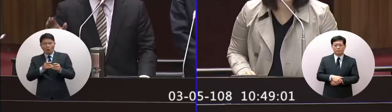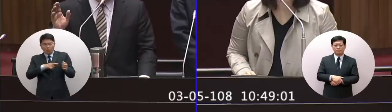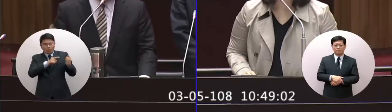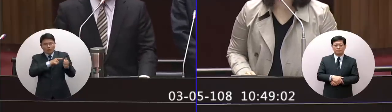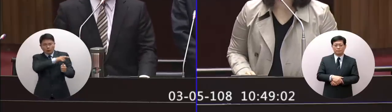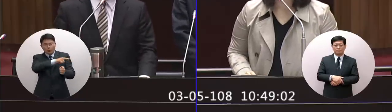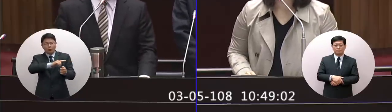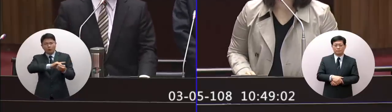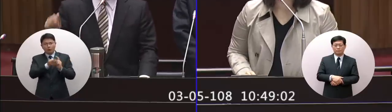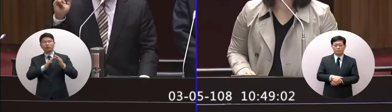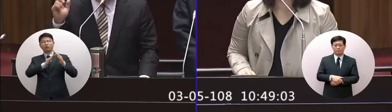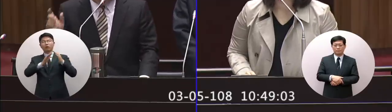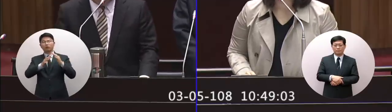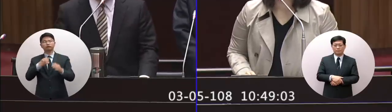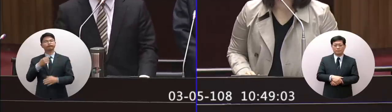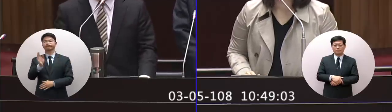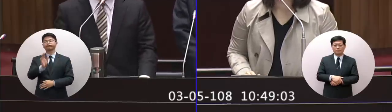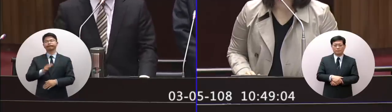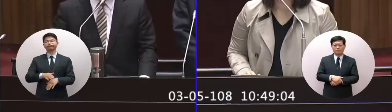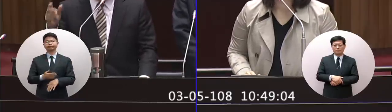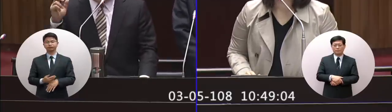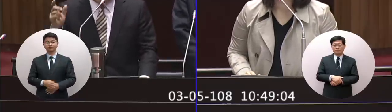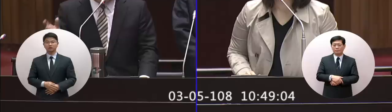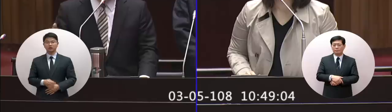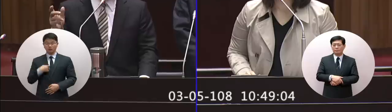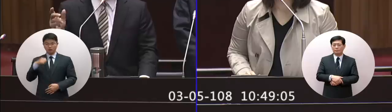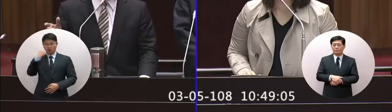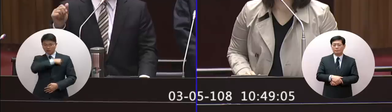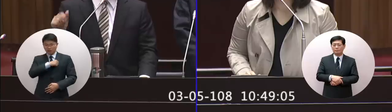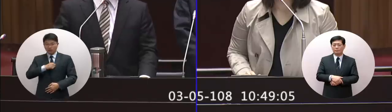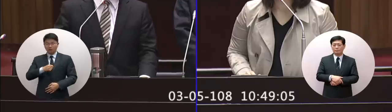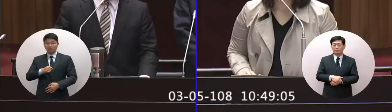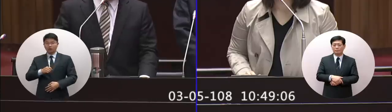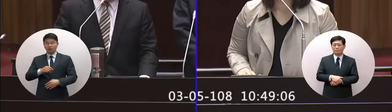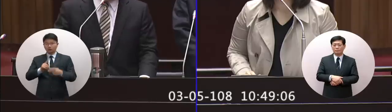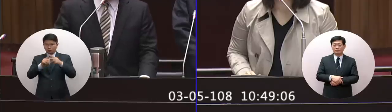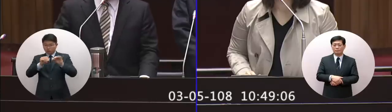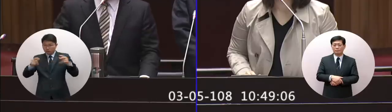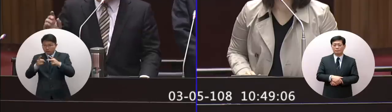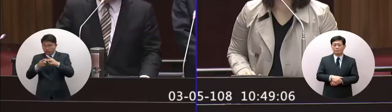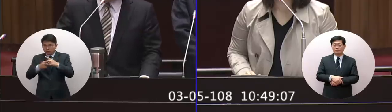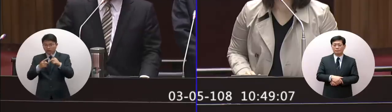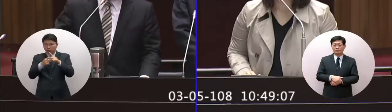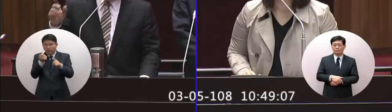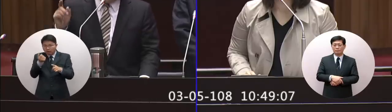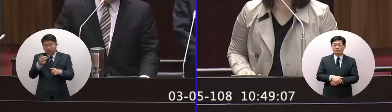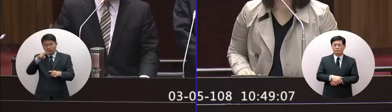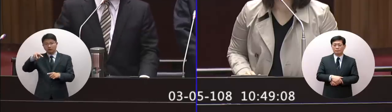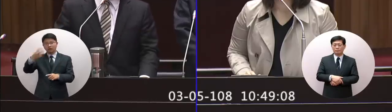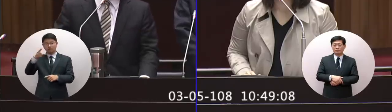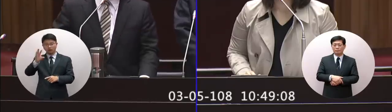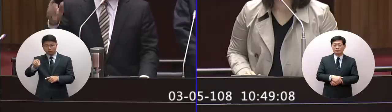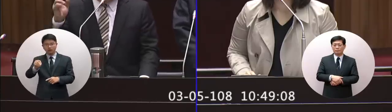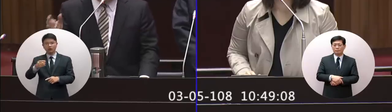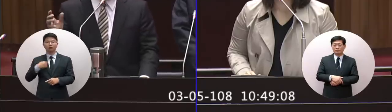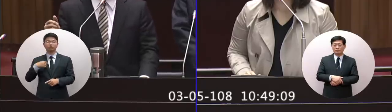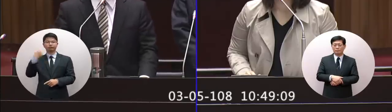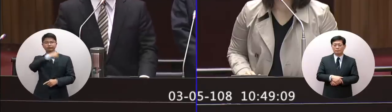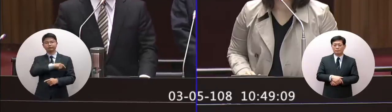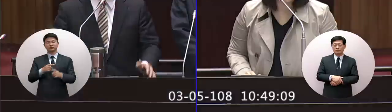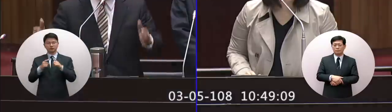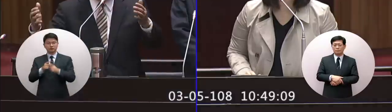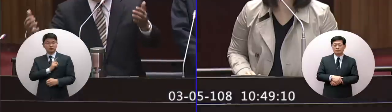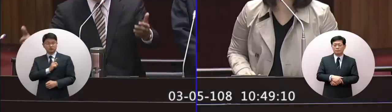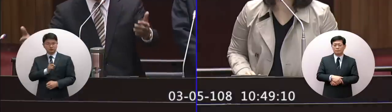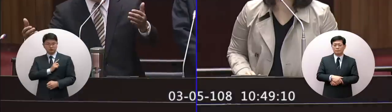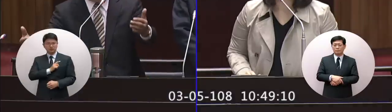争，但台湾虽小，人民虽2300万，但台湾人多少